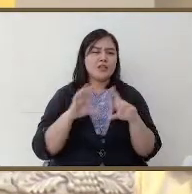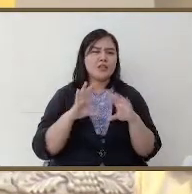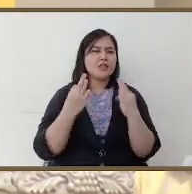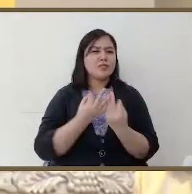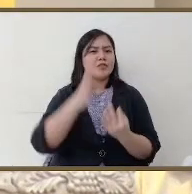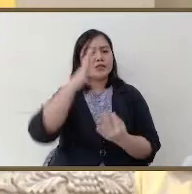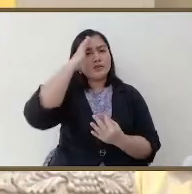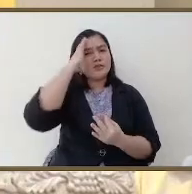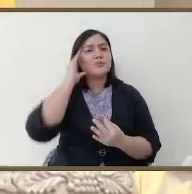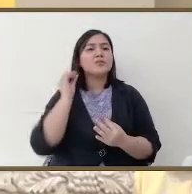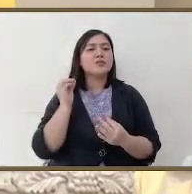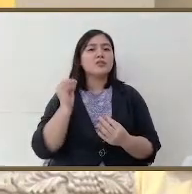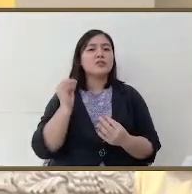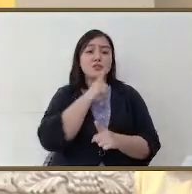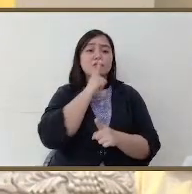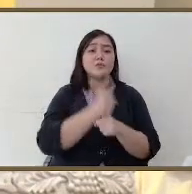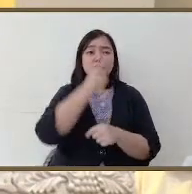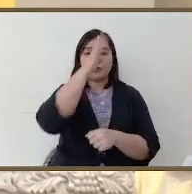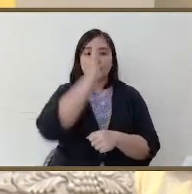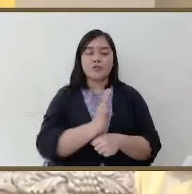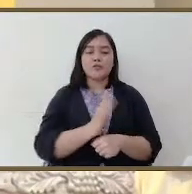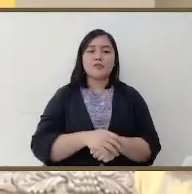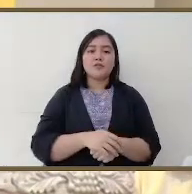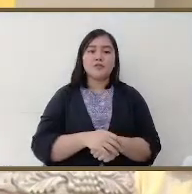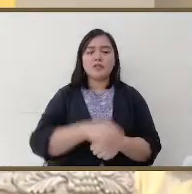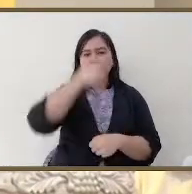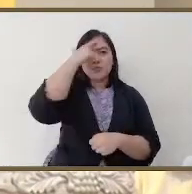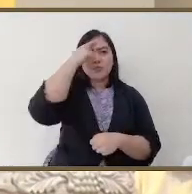Why? Because our family needs protection.